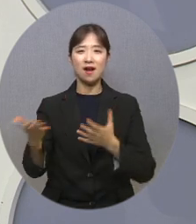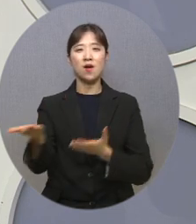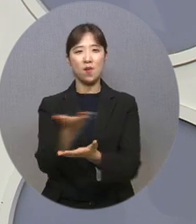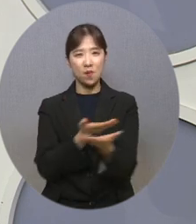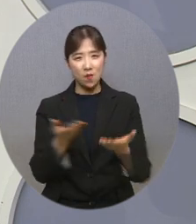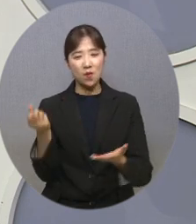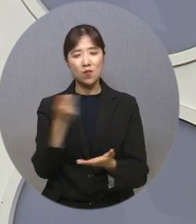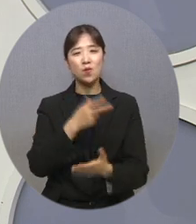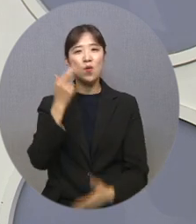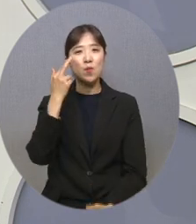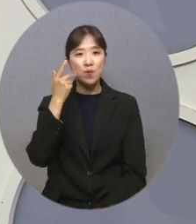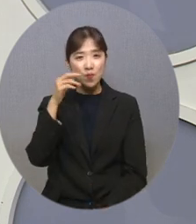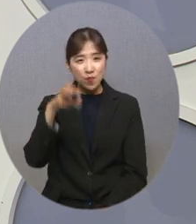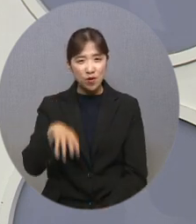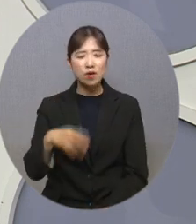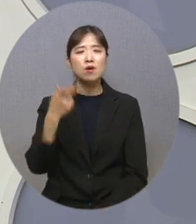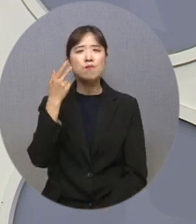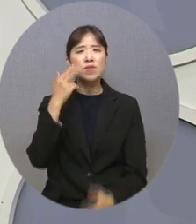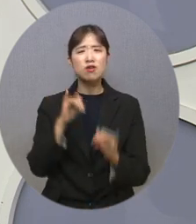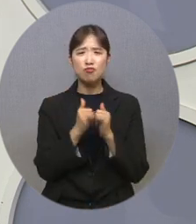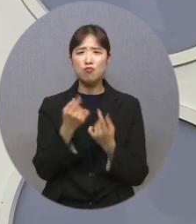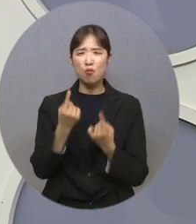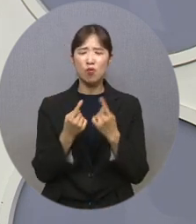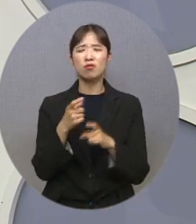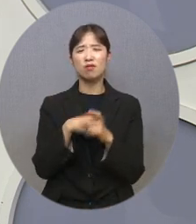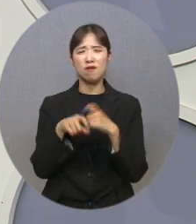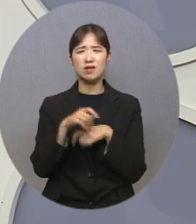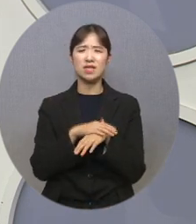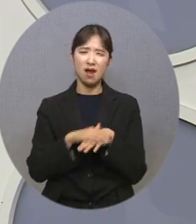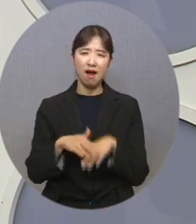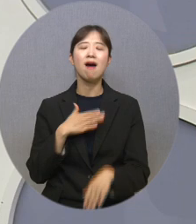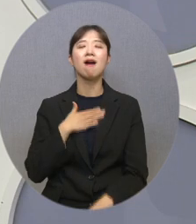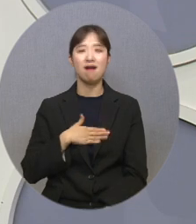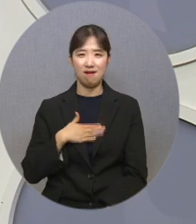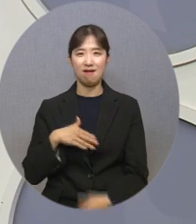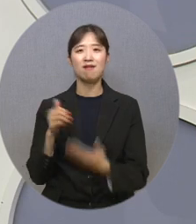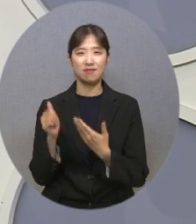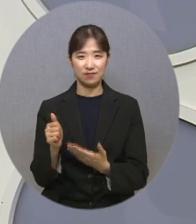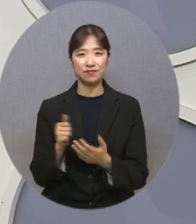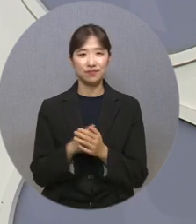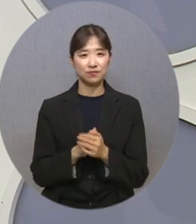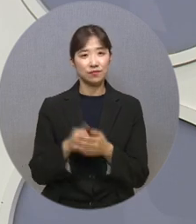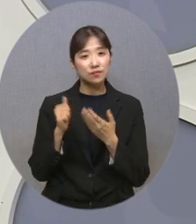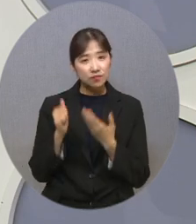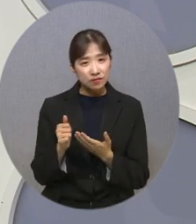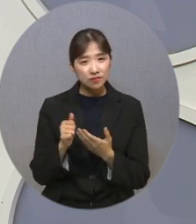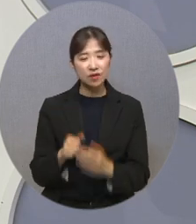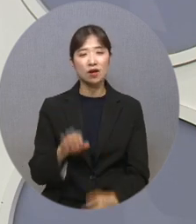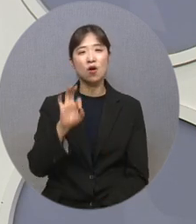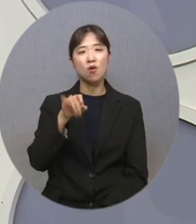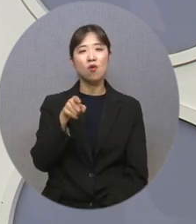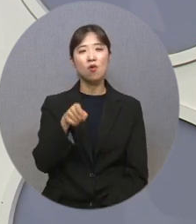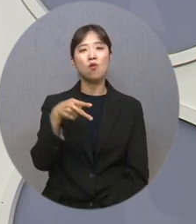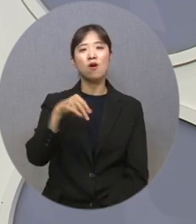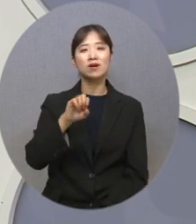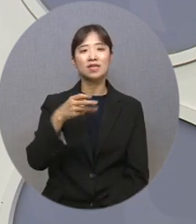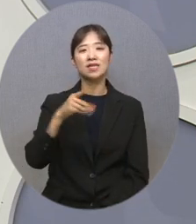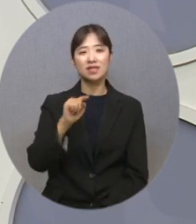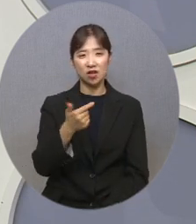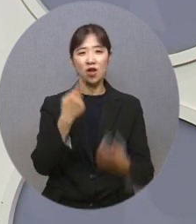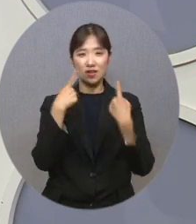또 미국을 미국인들보다 더 잘 아는 그런 분이었거든요. 아시다시피 그분이 워싱턴의 조지 워싱턴